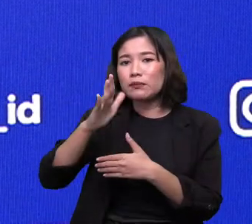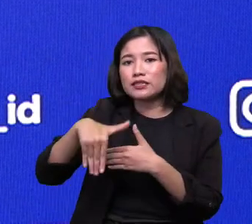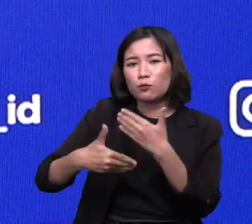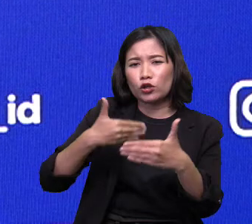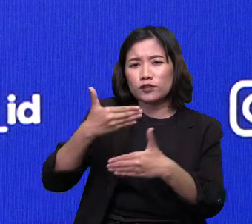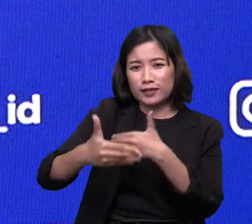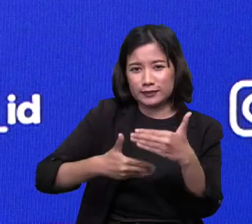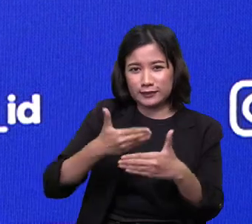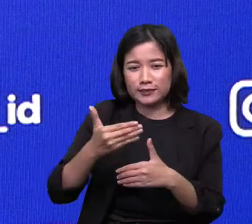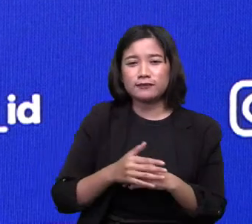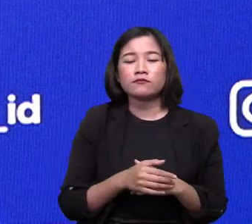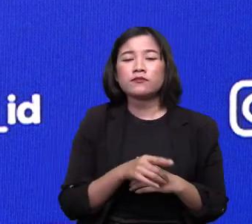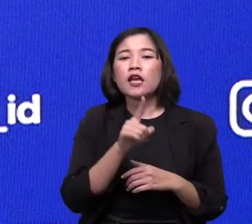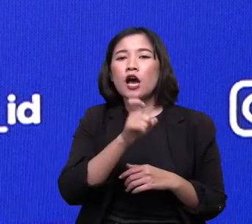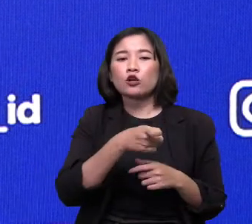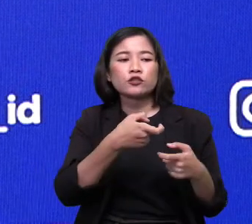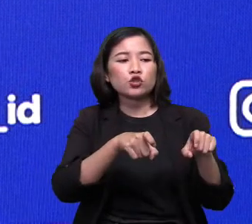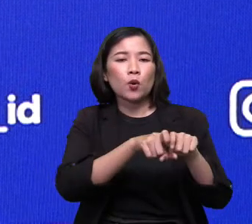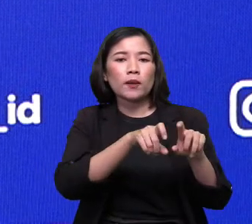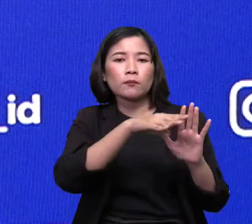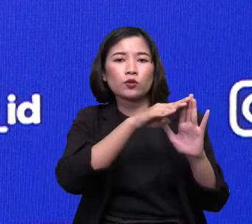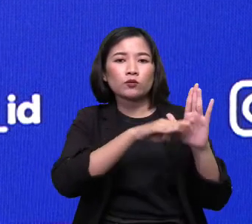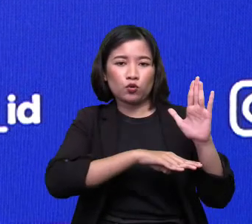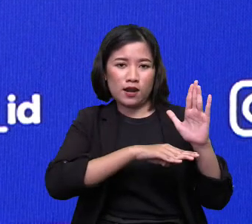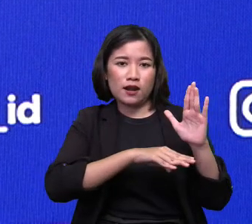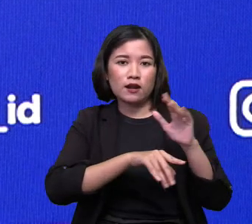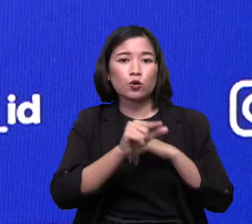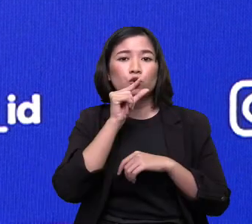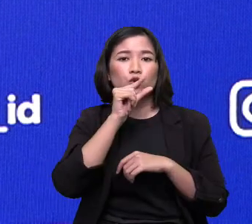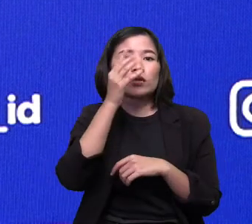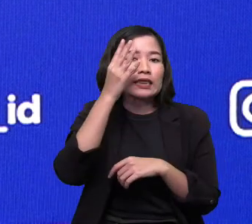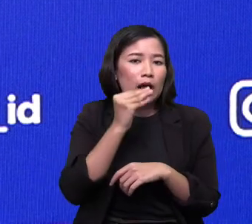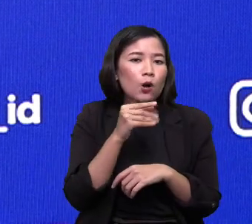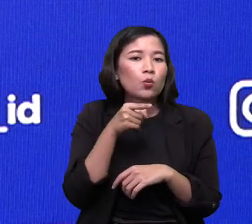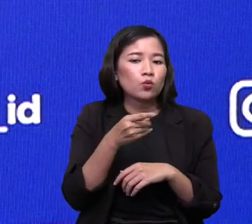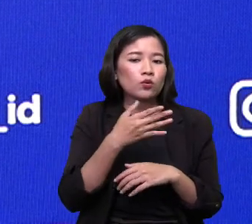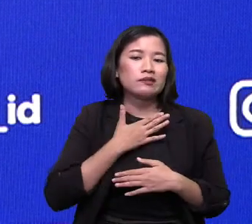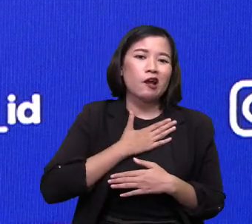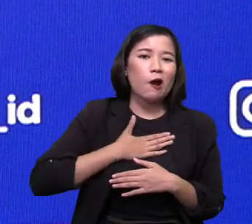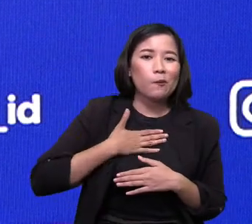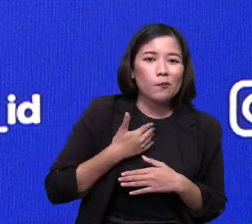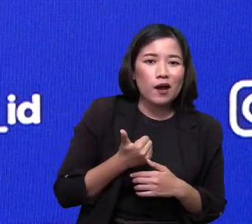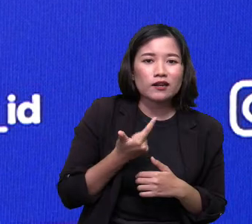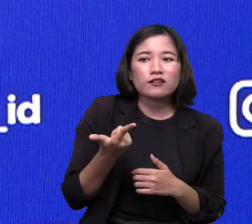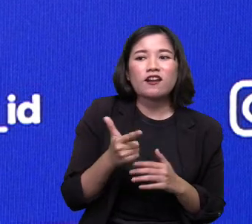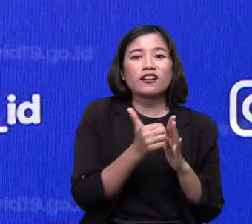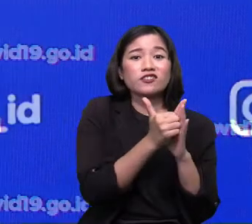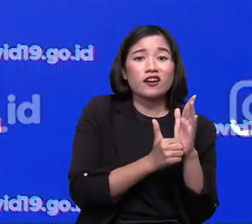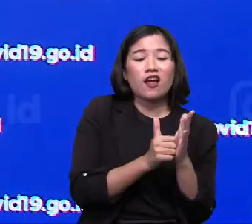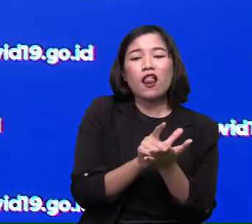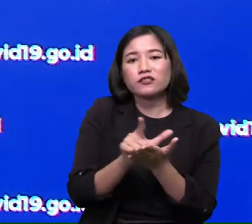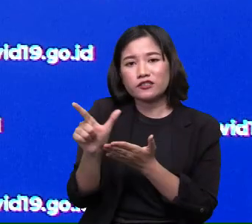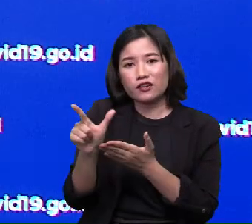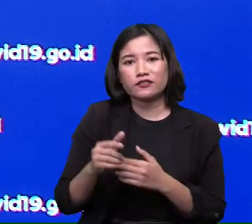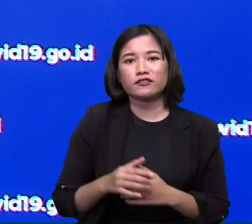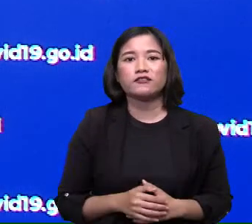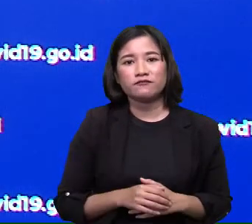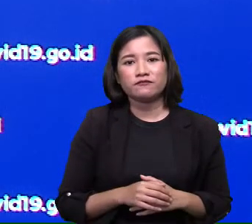pelaksanaan acara sesuai dengan peraturan yang berlaku untuk memastikan kenyamanan dan kelancaran acara Hai